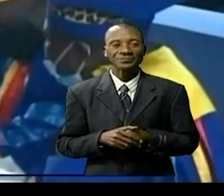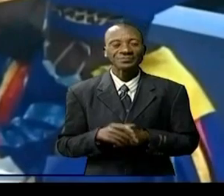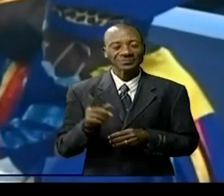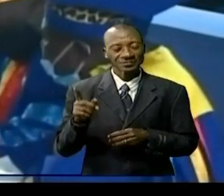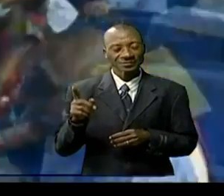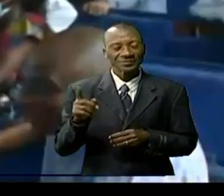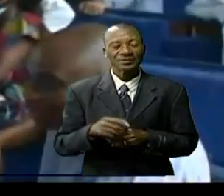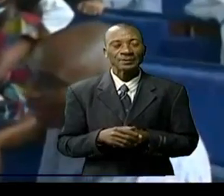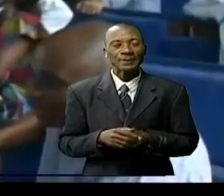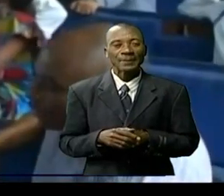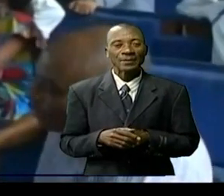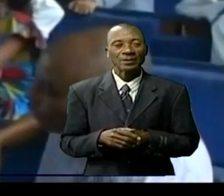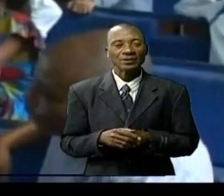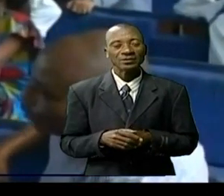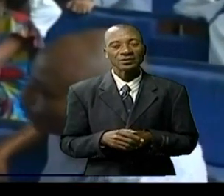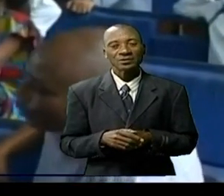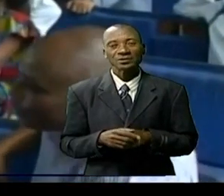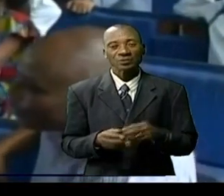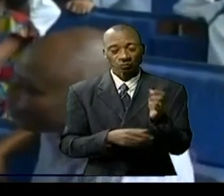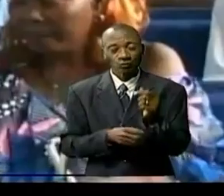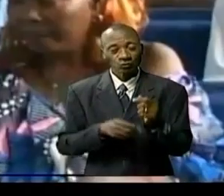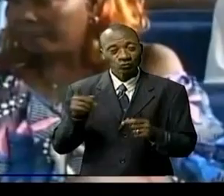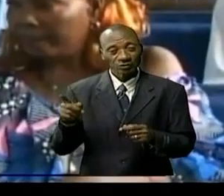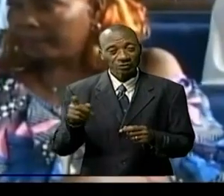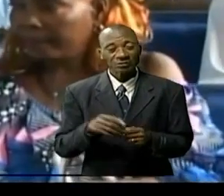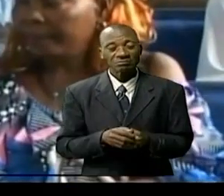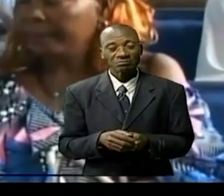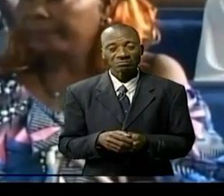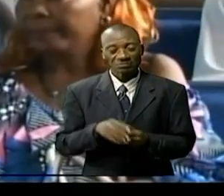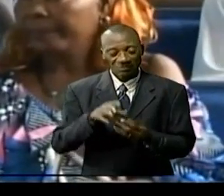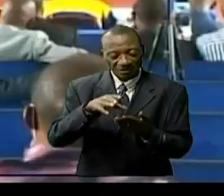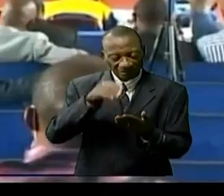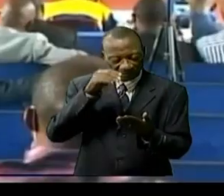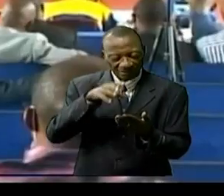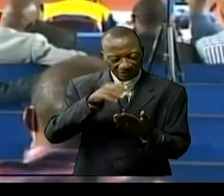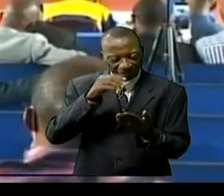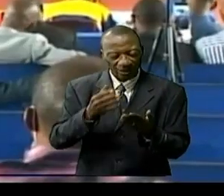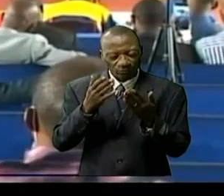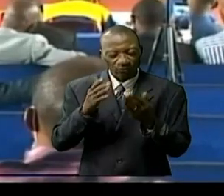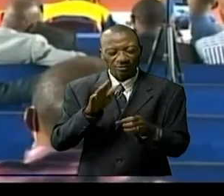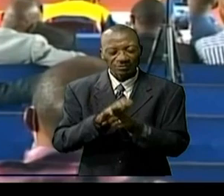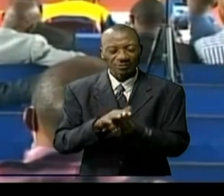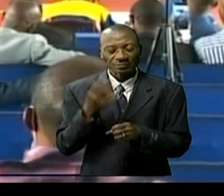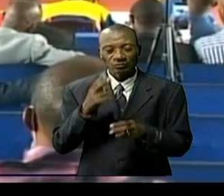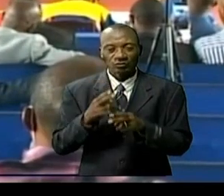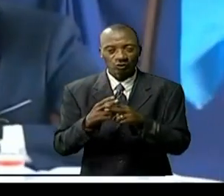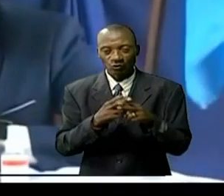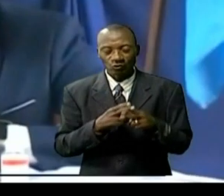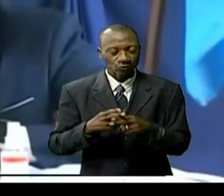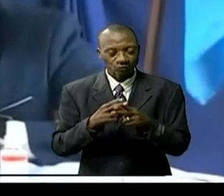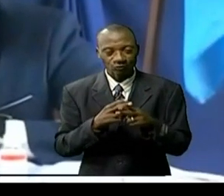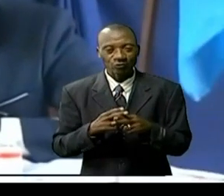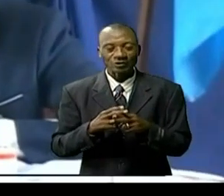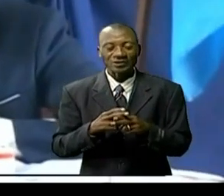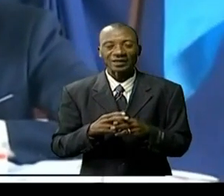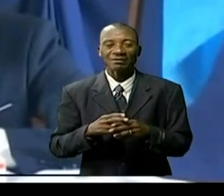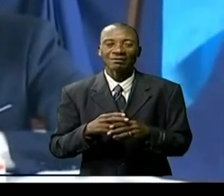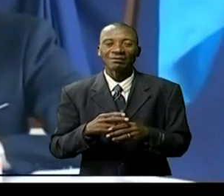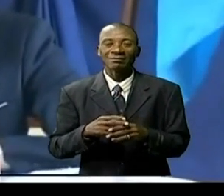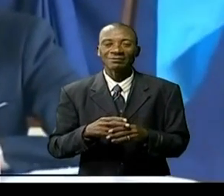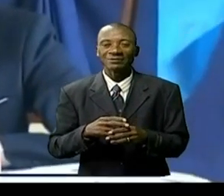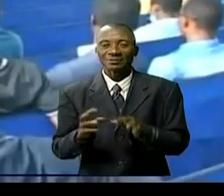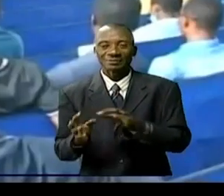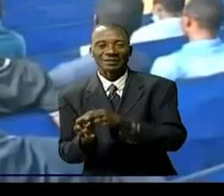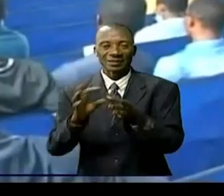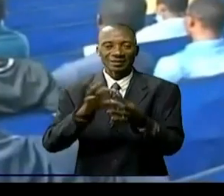cpq de contribuer à la performance des finances publiques dont le contrôle des nouveaux de management public dont la